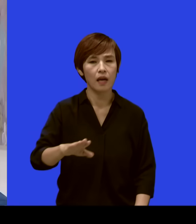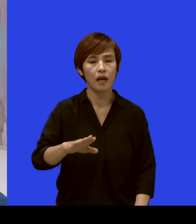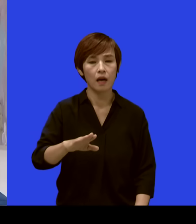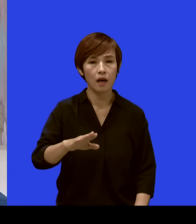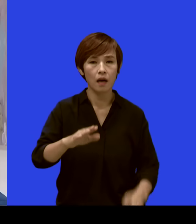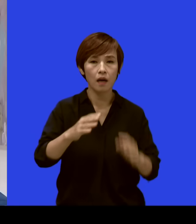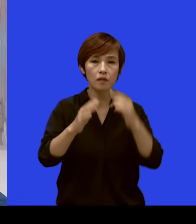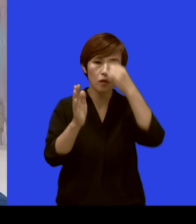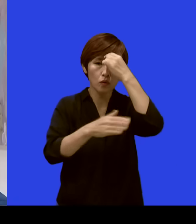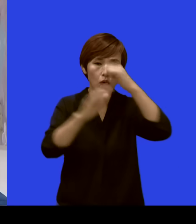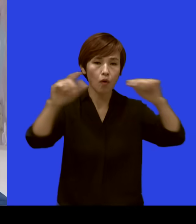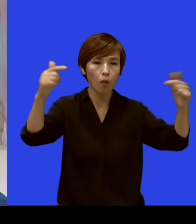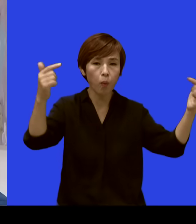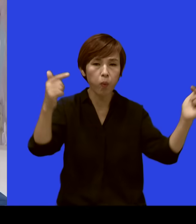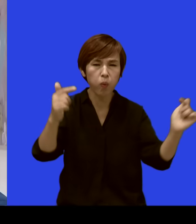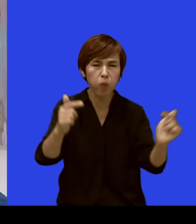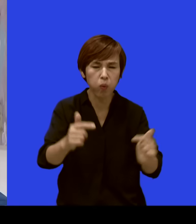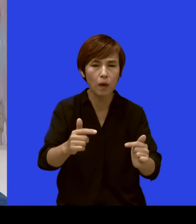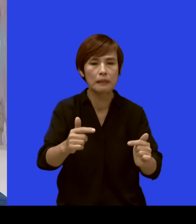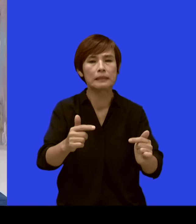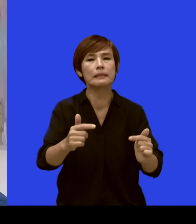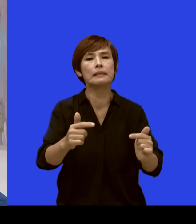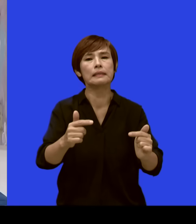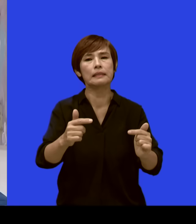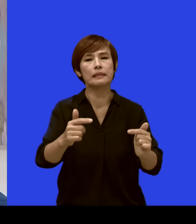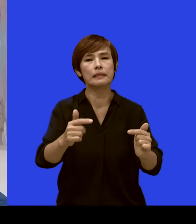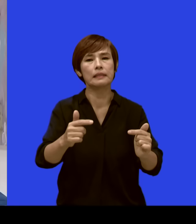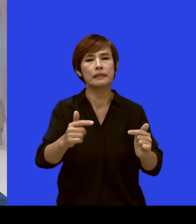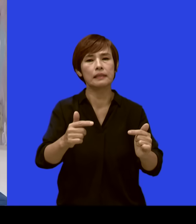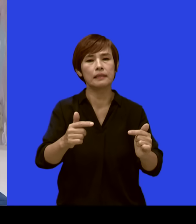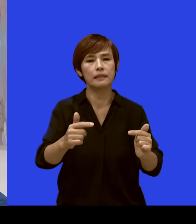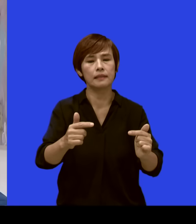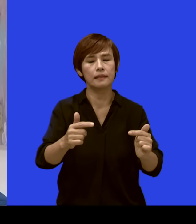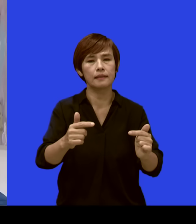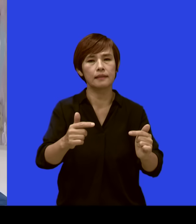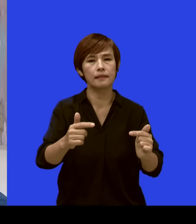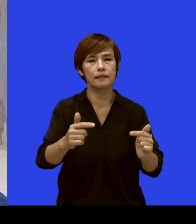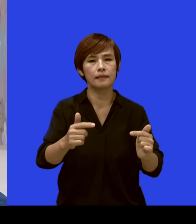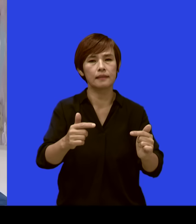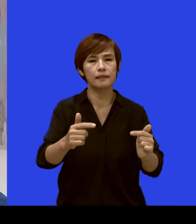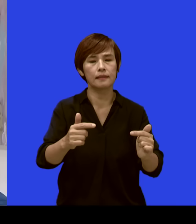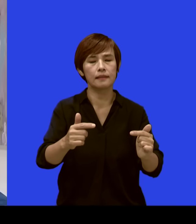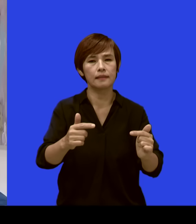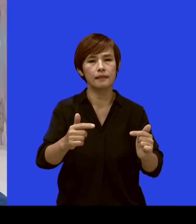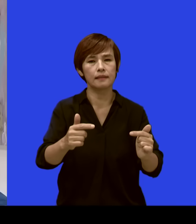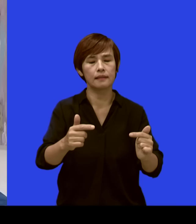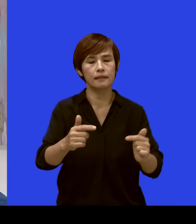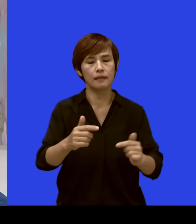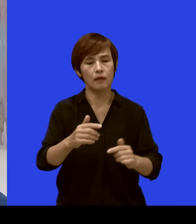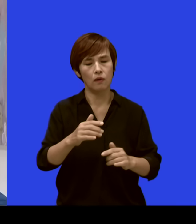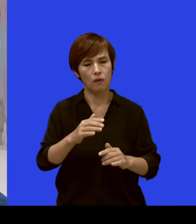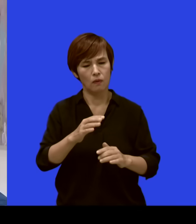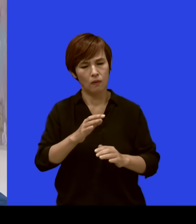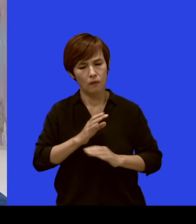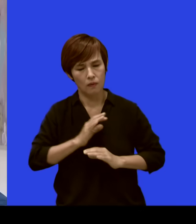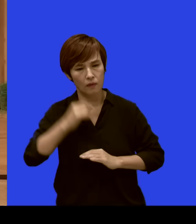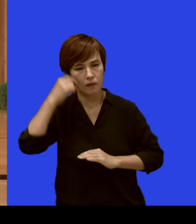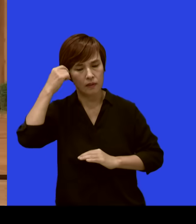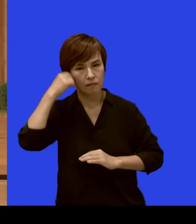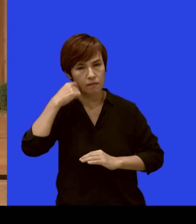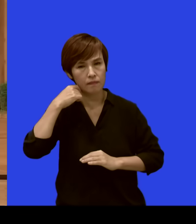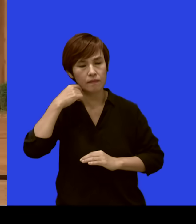한 명씩 빠져나가기 시작하고 났더니 이제 제가 겁이 났던 것 같아요. 근데 그걸 인정하기